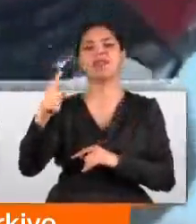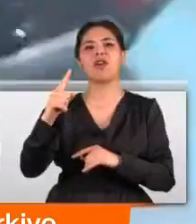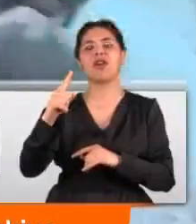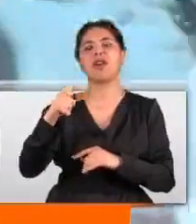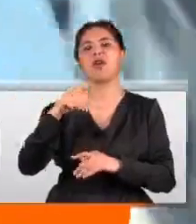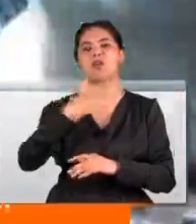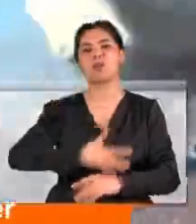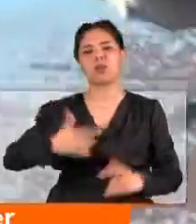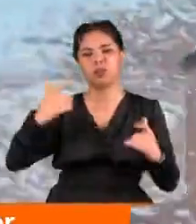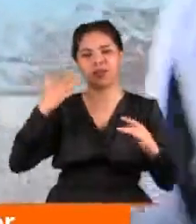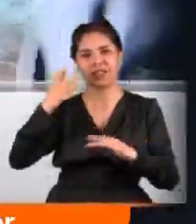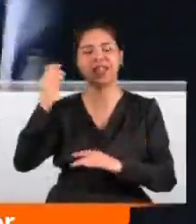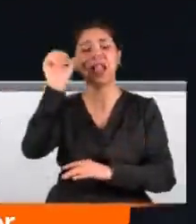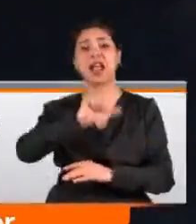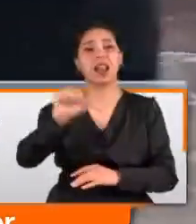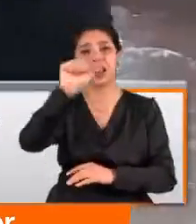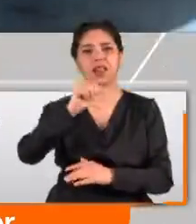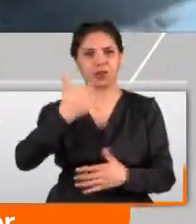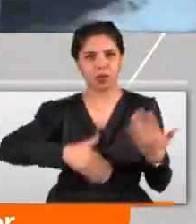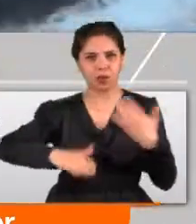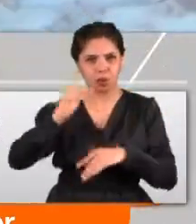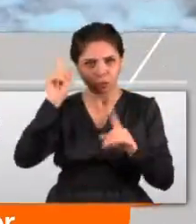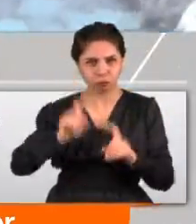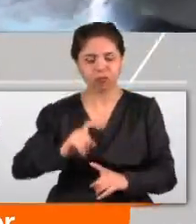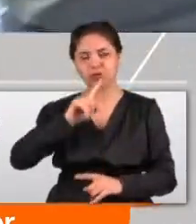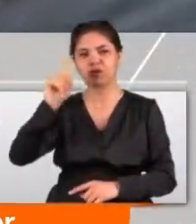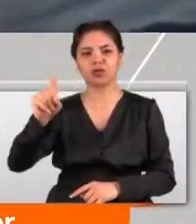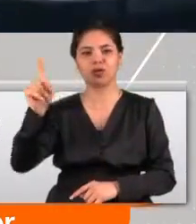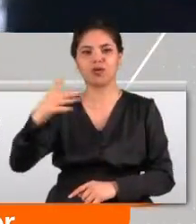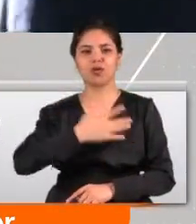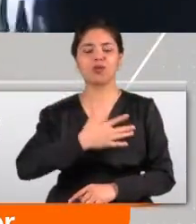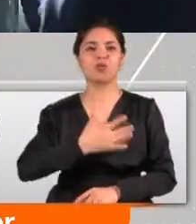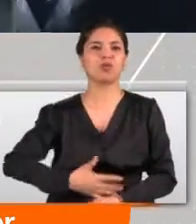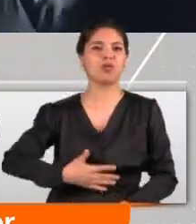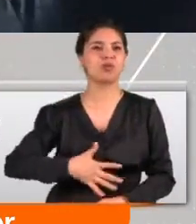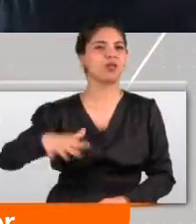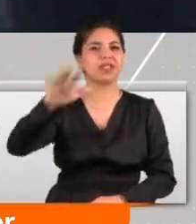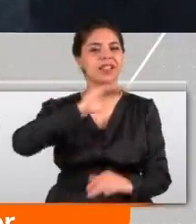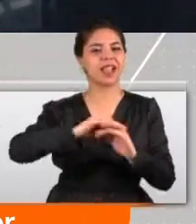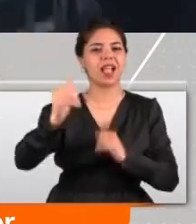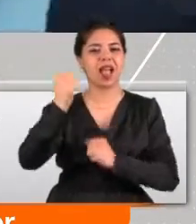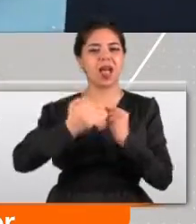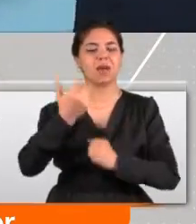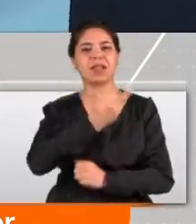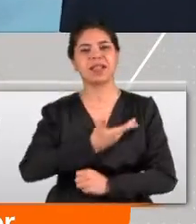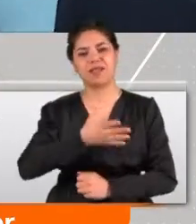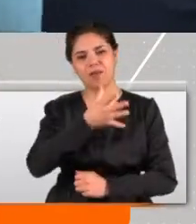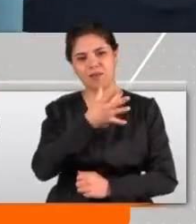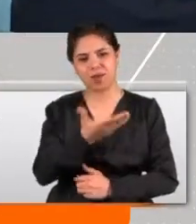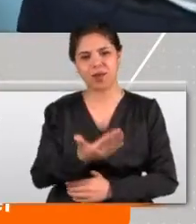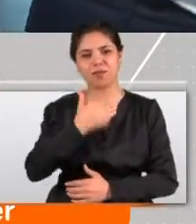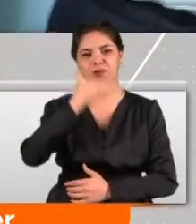arabayı yıkarken yoruldunuz mu sorusuna yanıt verdi. Bursalıların da arabalarıyla nasıl bir bağ olduğunu biliyorum.